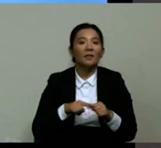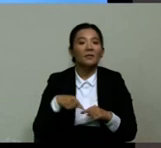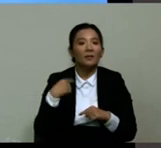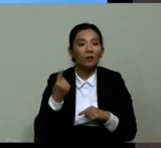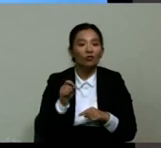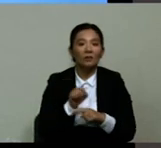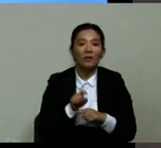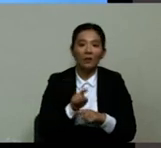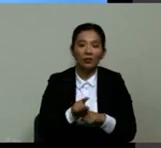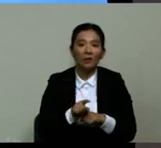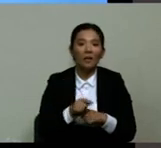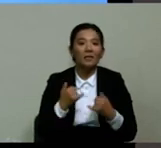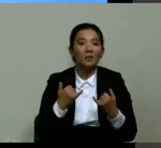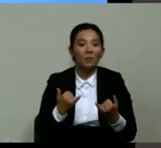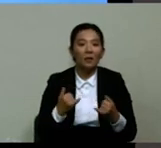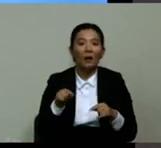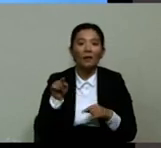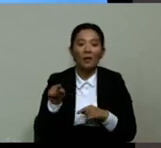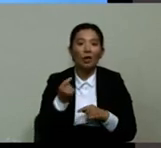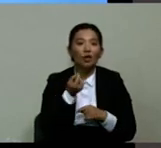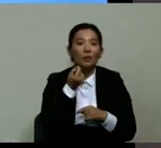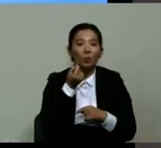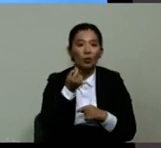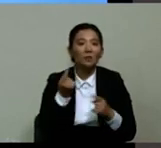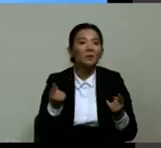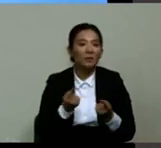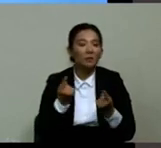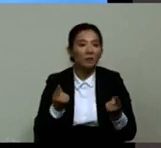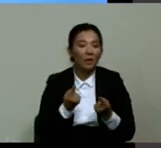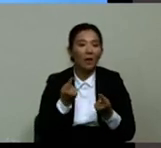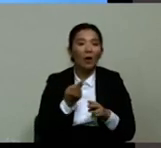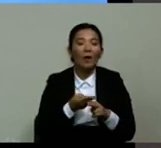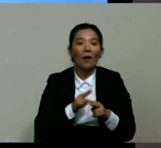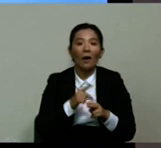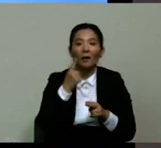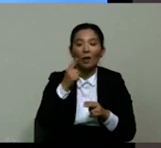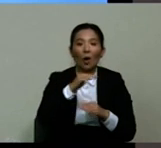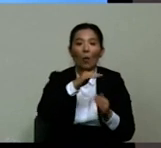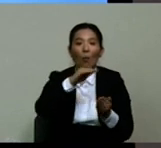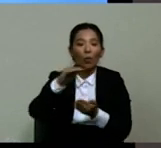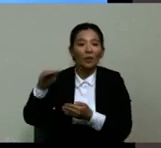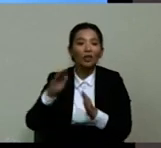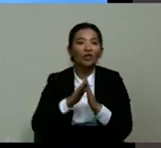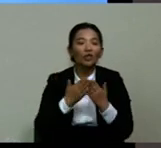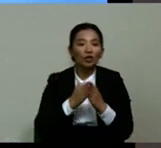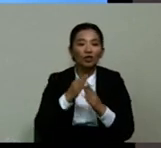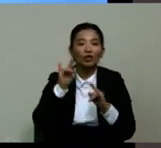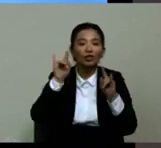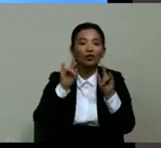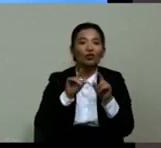Следующая задача. Теперь она немножечко иная. На одной полке книжного шкафа